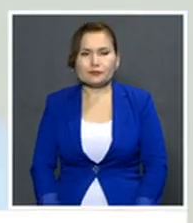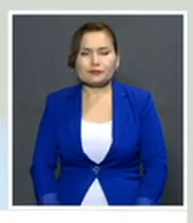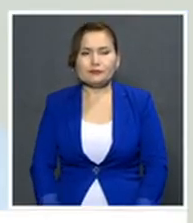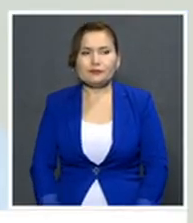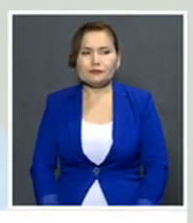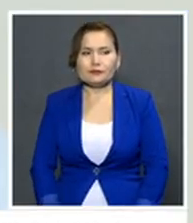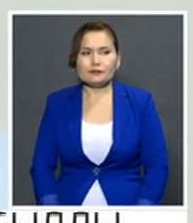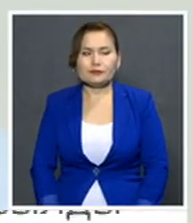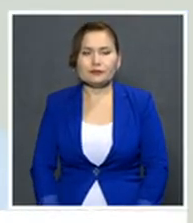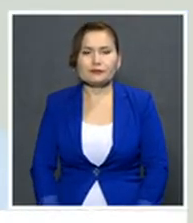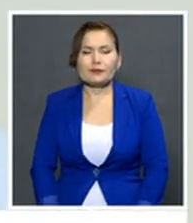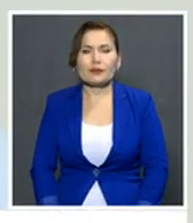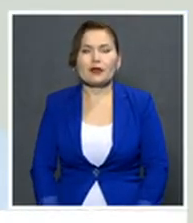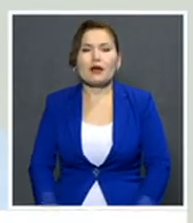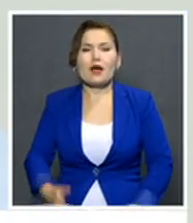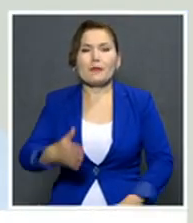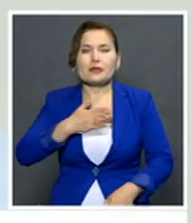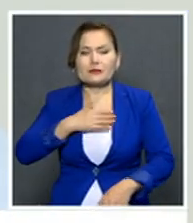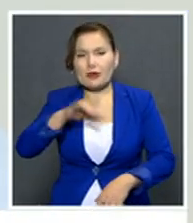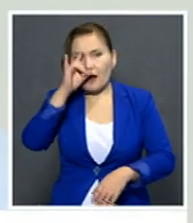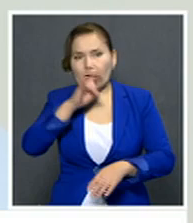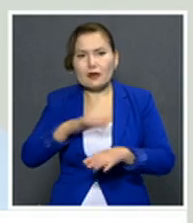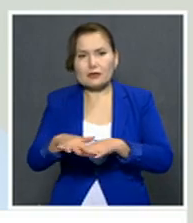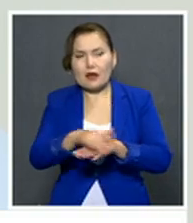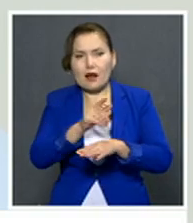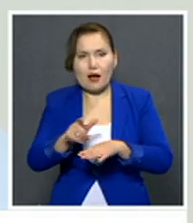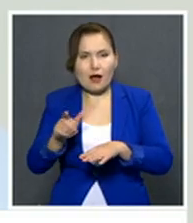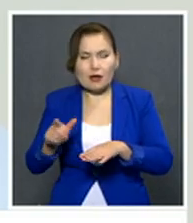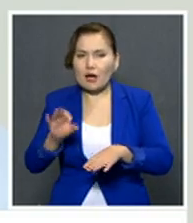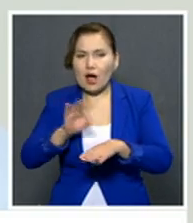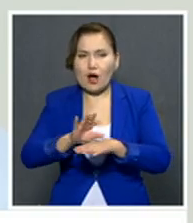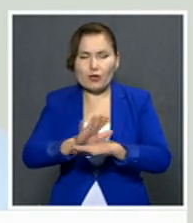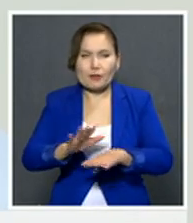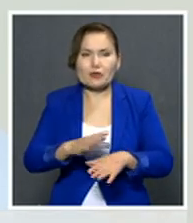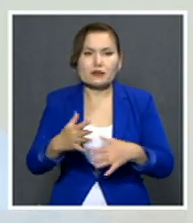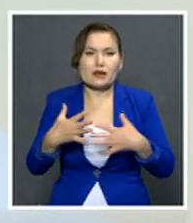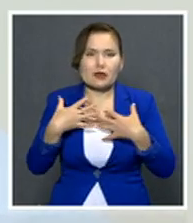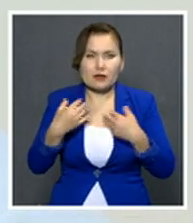Енді халқымыз ауырмасын, дені сау болсын. Өзімізді өзіміз күтуіміз керек.